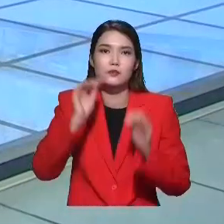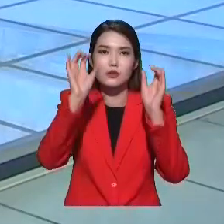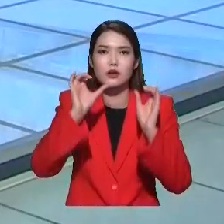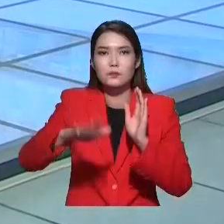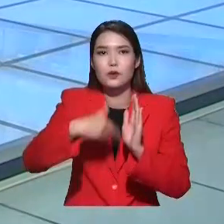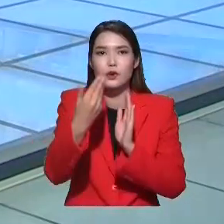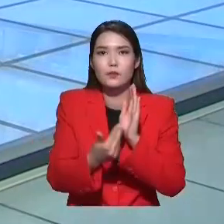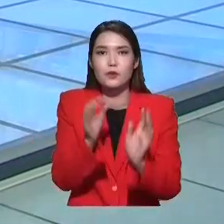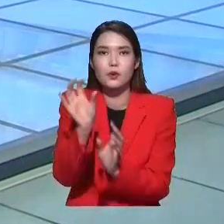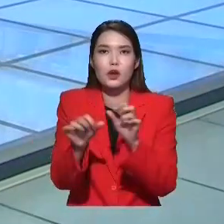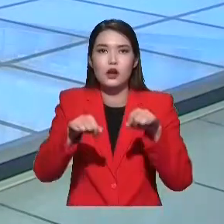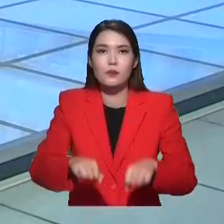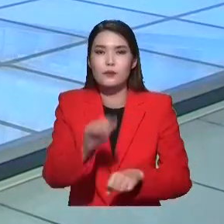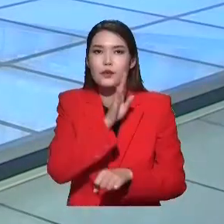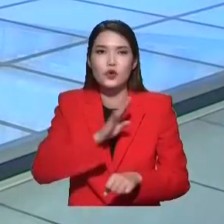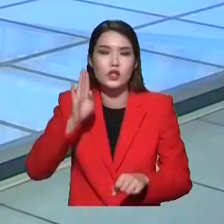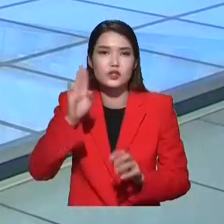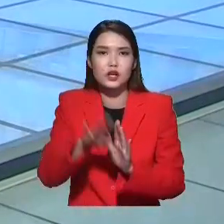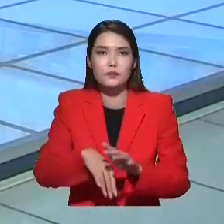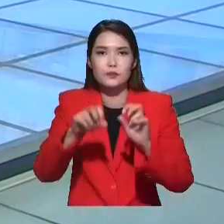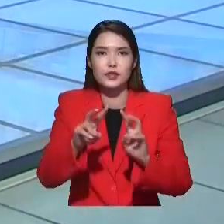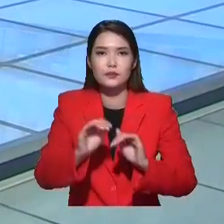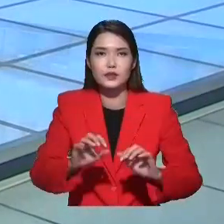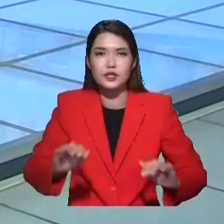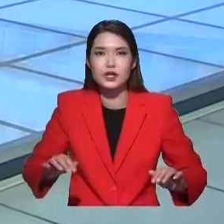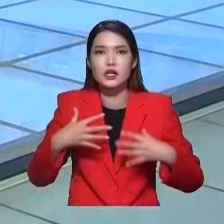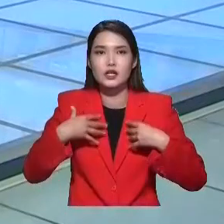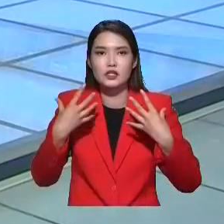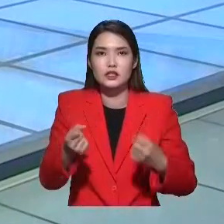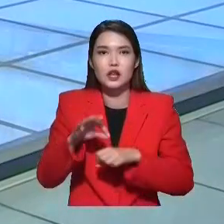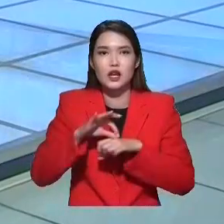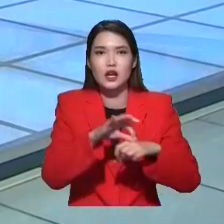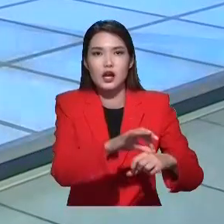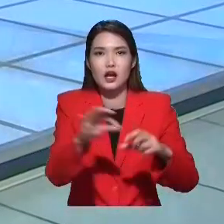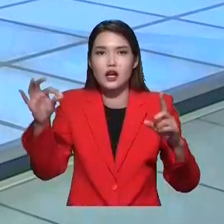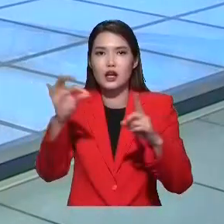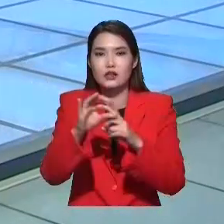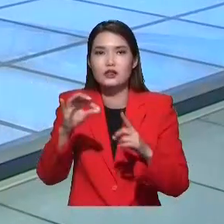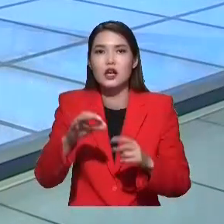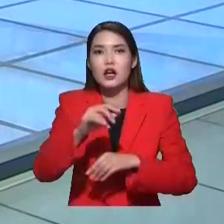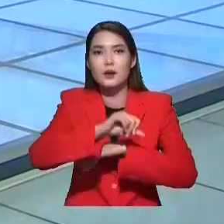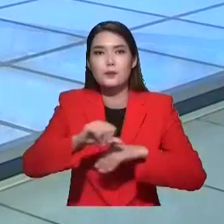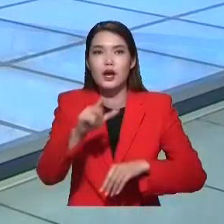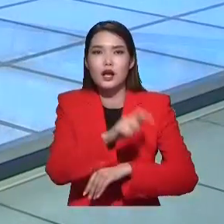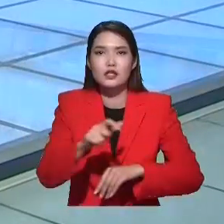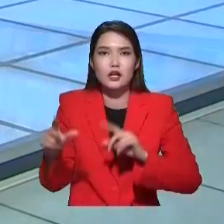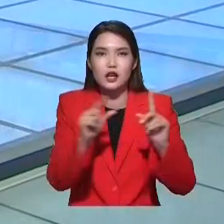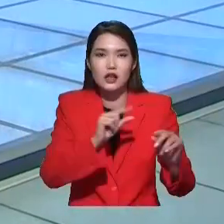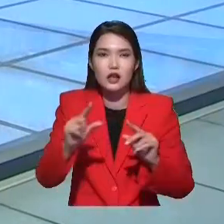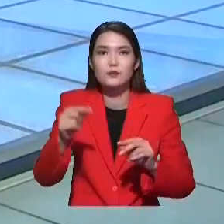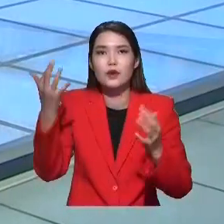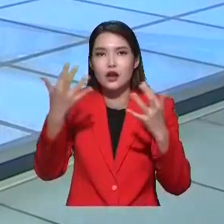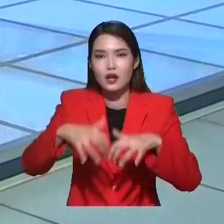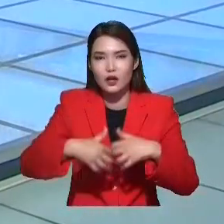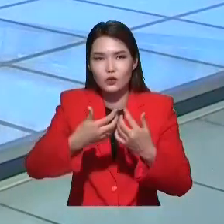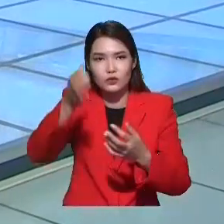вопросам обеспечения прав женщин и безопасности детей, здравоохранения, трансферного ценообразования, миграции населения, связи и